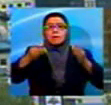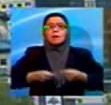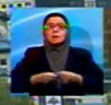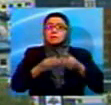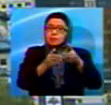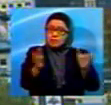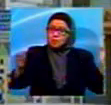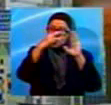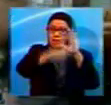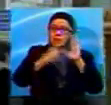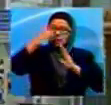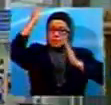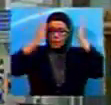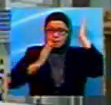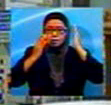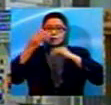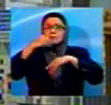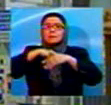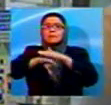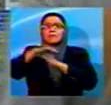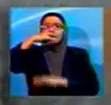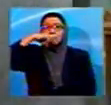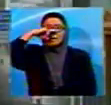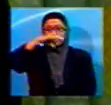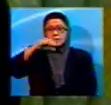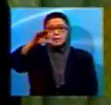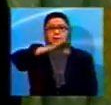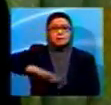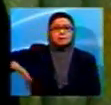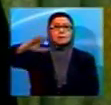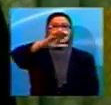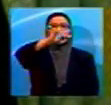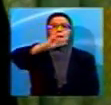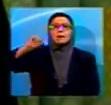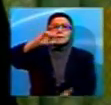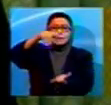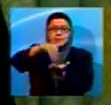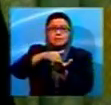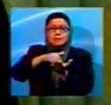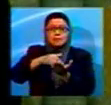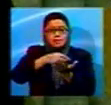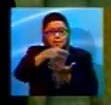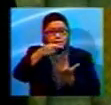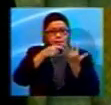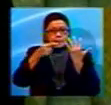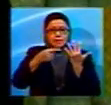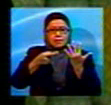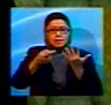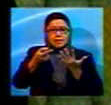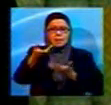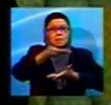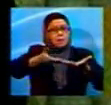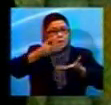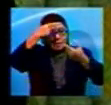Kazakhstan amnya dan Rantau Asia Tengah khususnya antara perkara-perkara yang kita bersetuju ialah